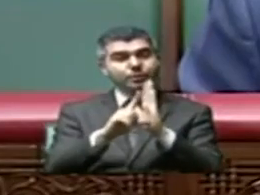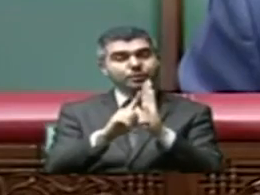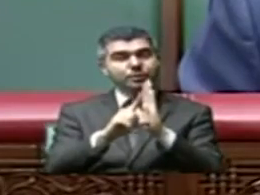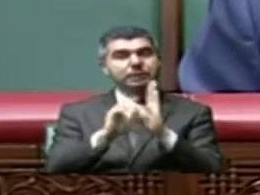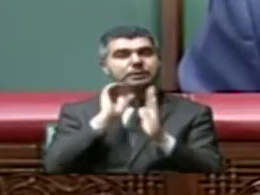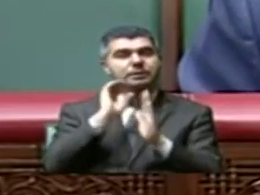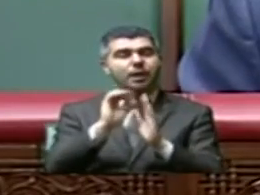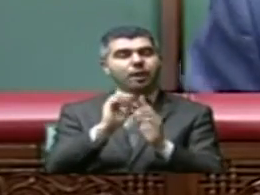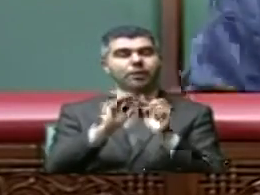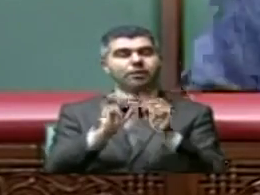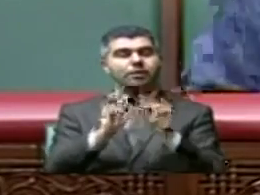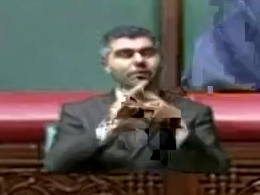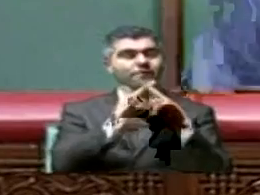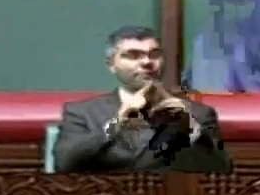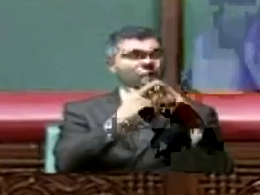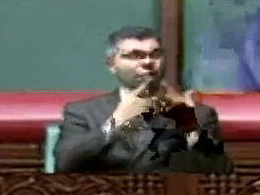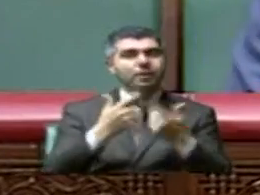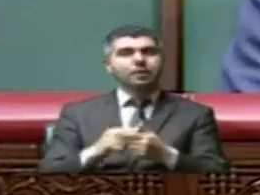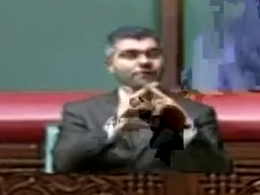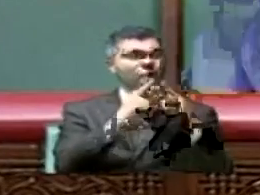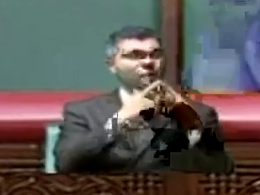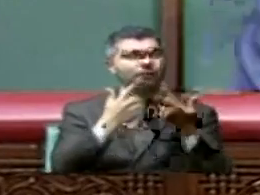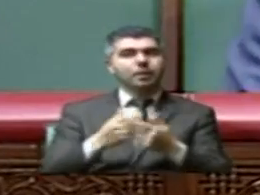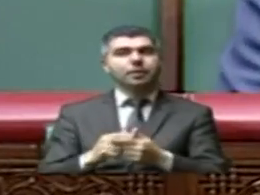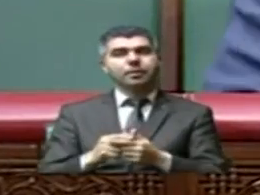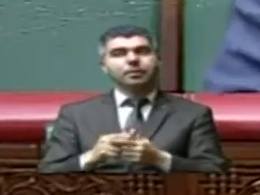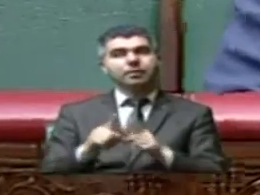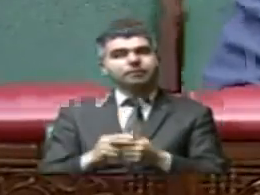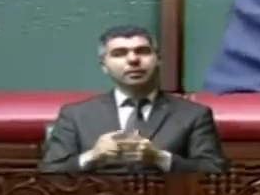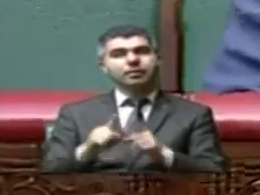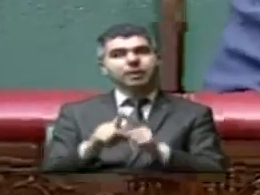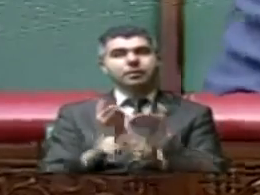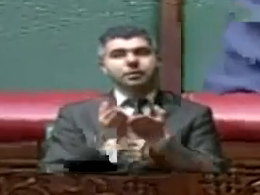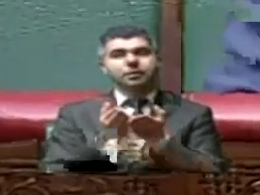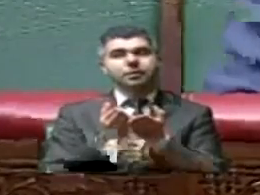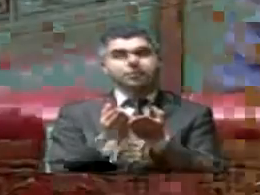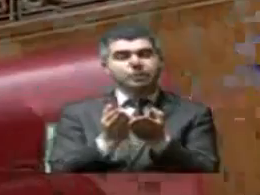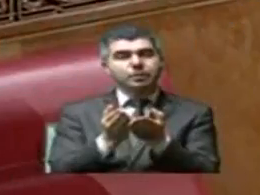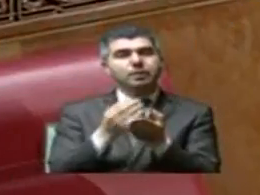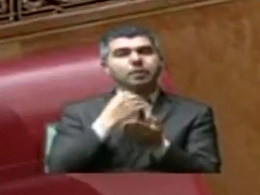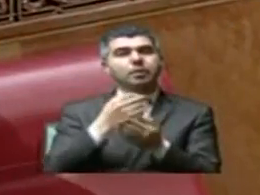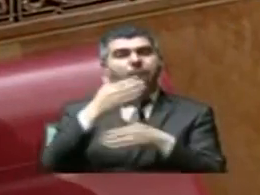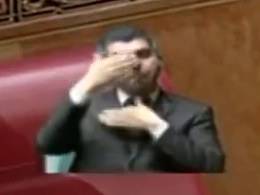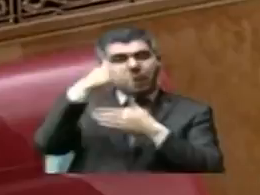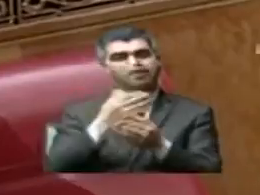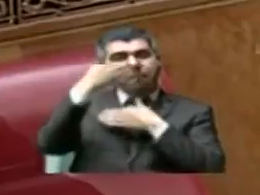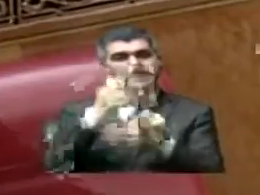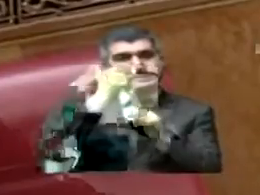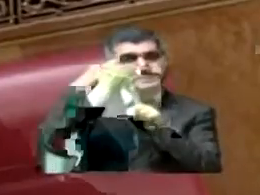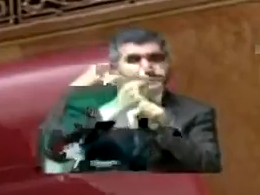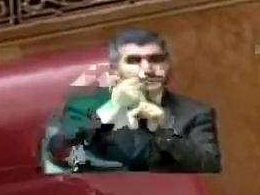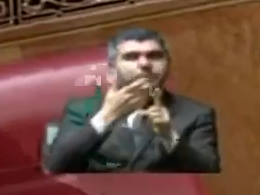بعض النتوءات للحال التي يسعى المغاربه كل من موقعه الى ان يتم